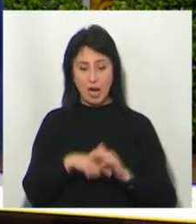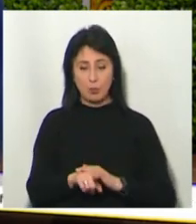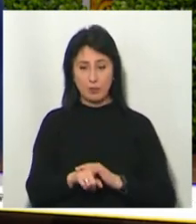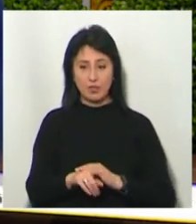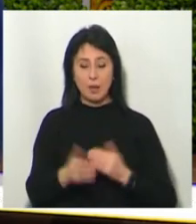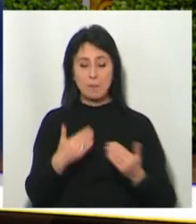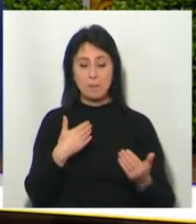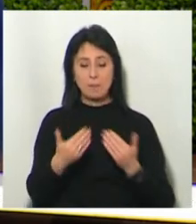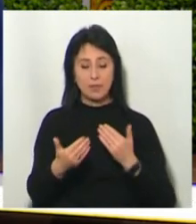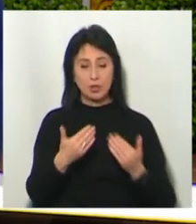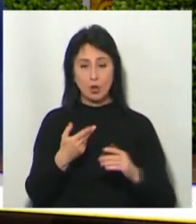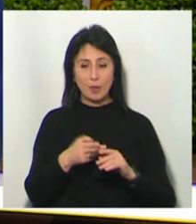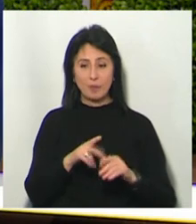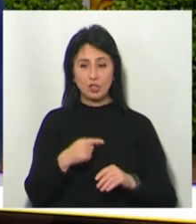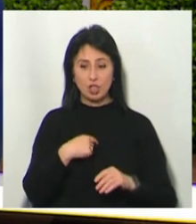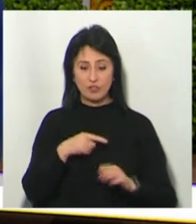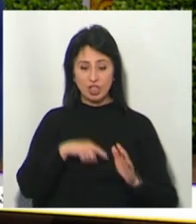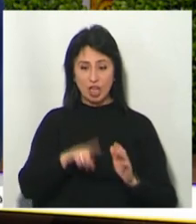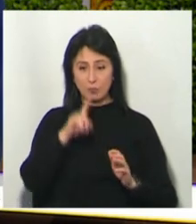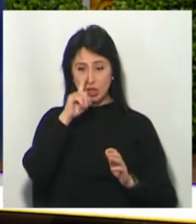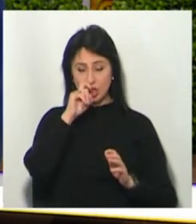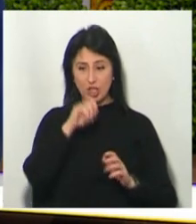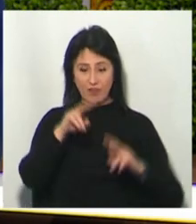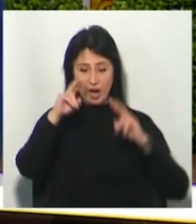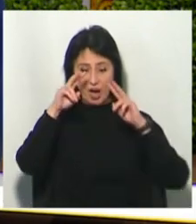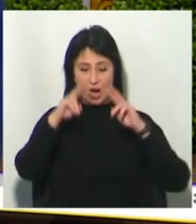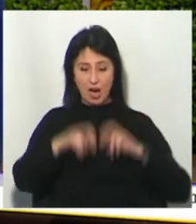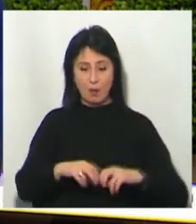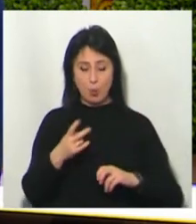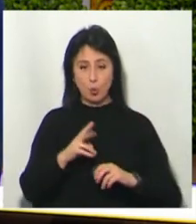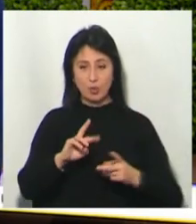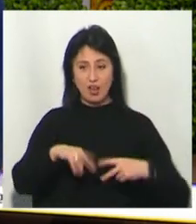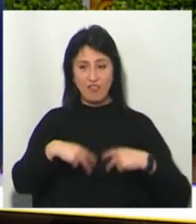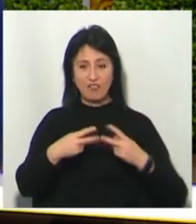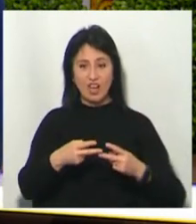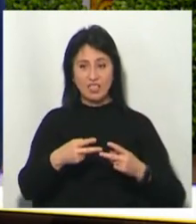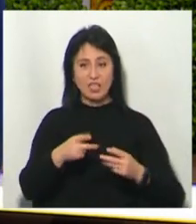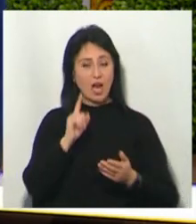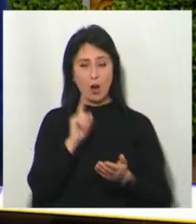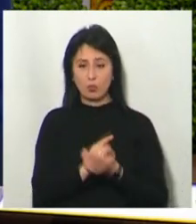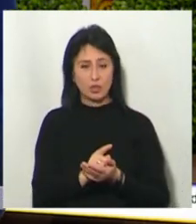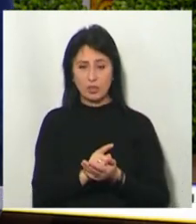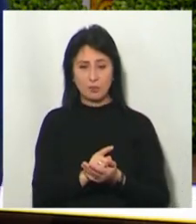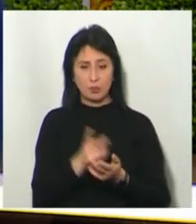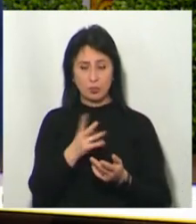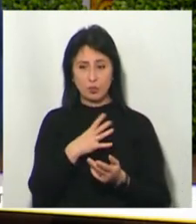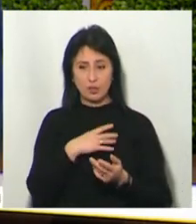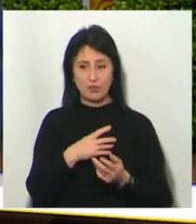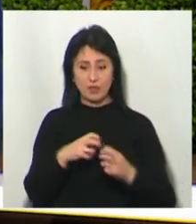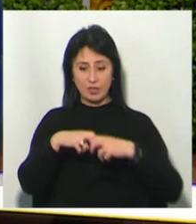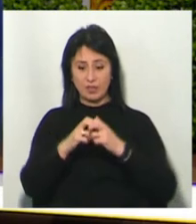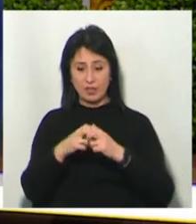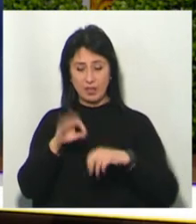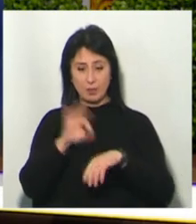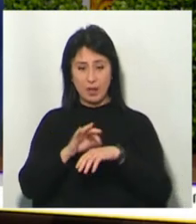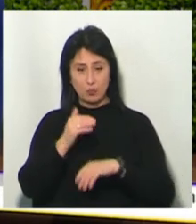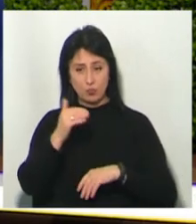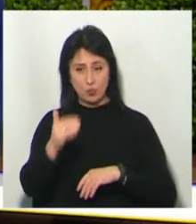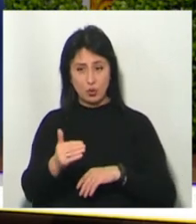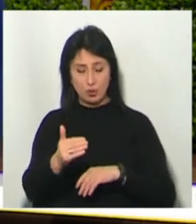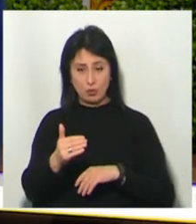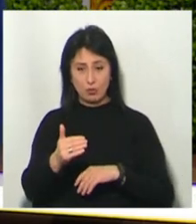გამომდინარე მიდგომა იმისი, რომ ჩვენ შარჯავას გამოკვლევა უნდა ვაქციოთ რუტინად, არის აუცილებელი, როგორც სახსროვანი პათოლოგიების